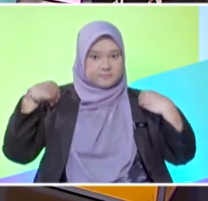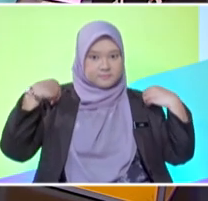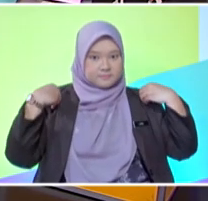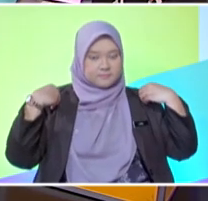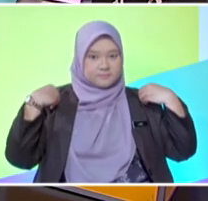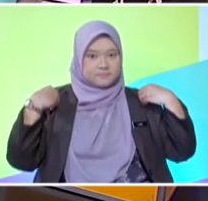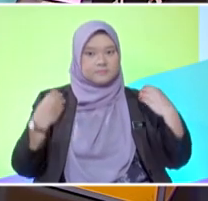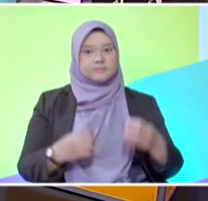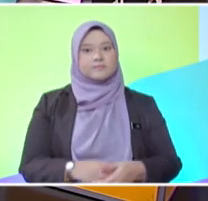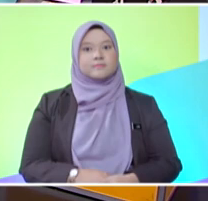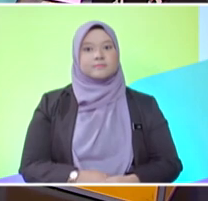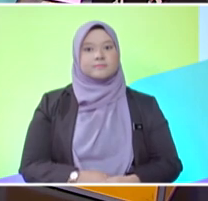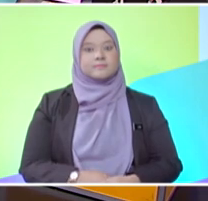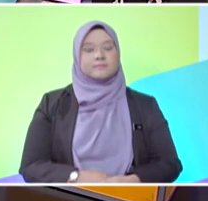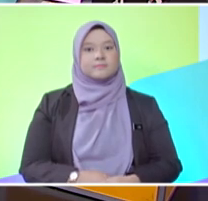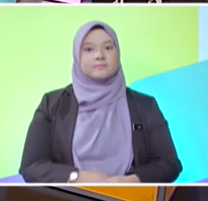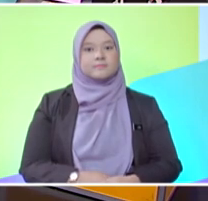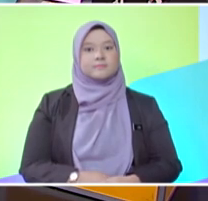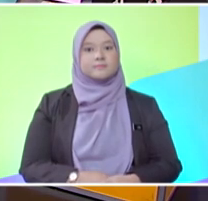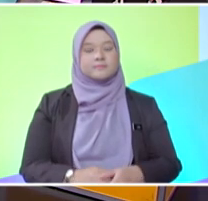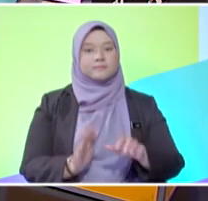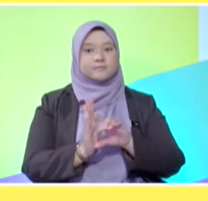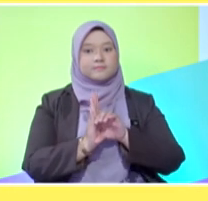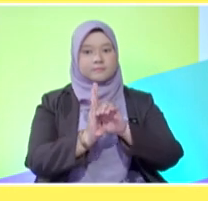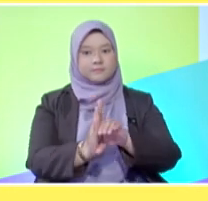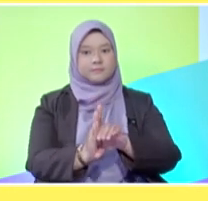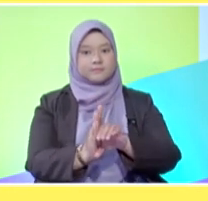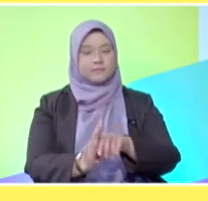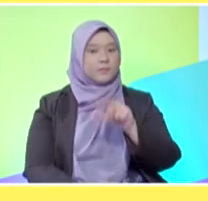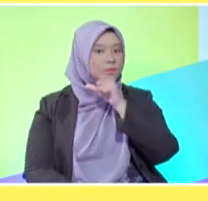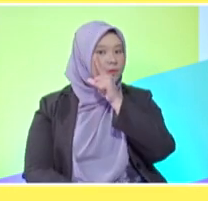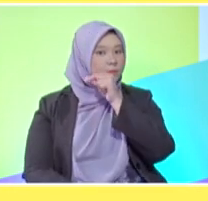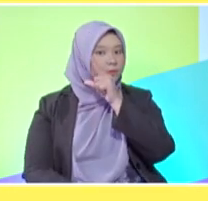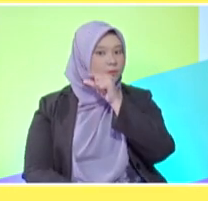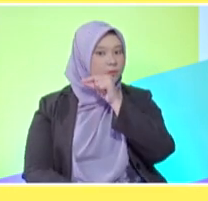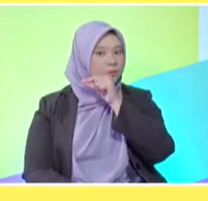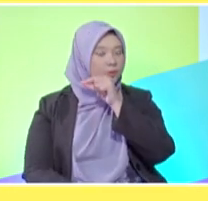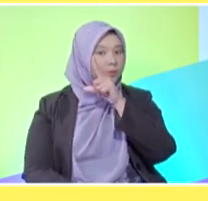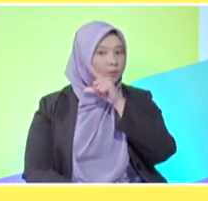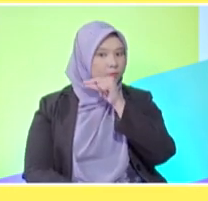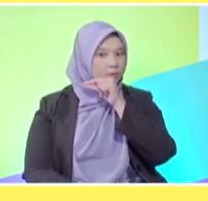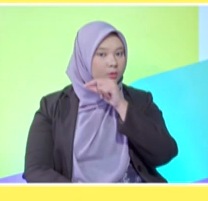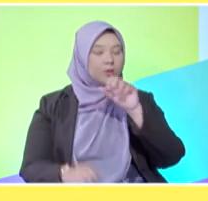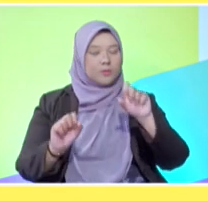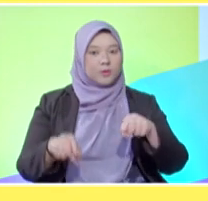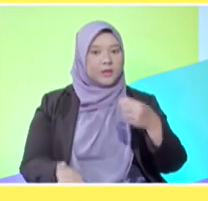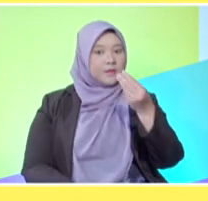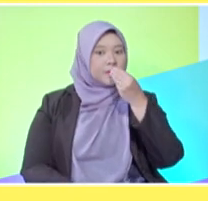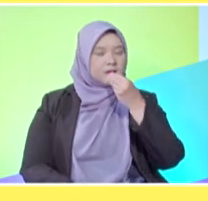contoh gambarnya kan burung nih ah dimakan dua-dua dia boleh makan apa akan